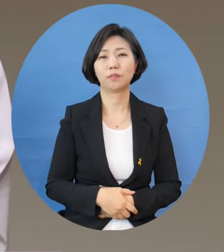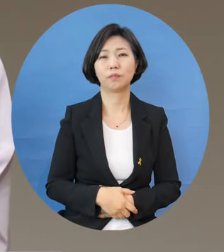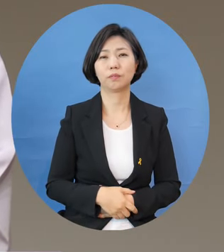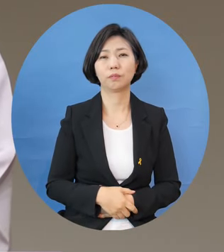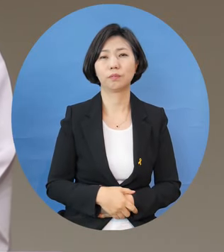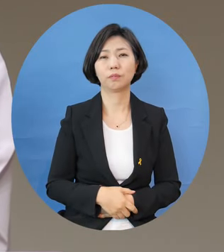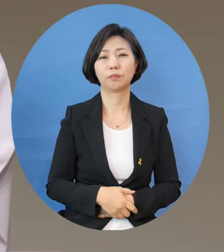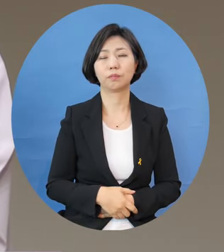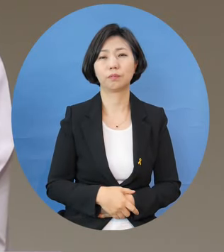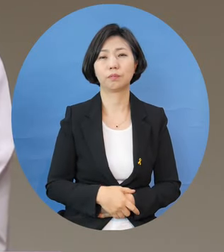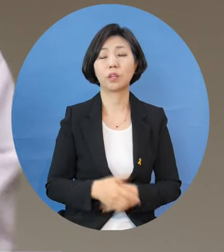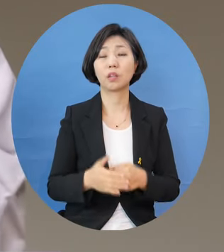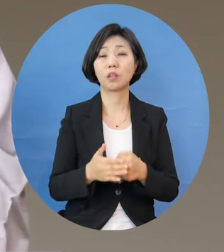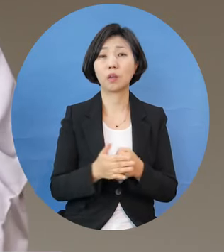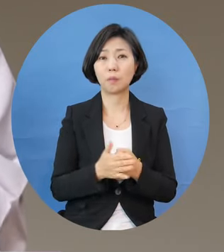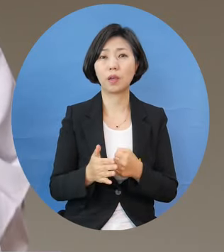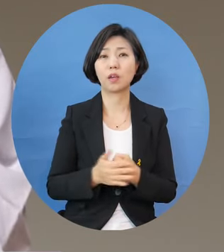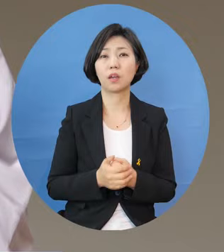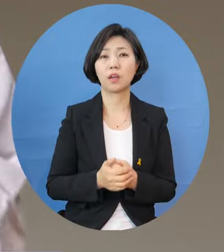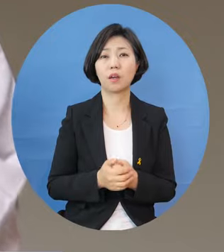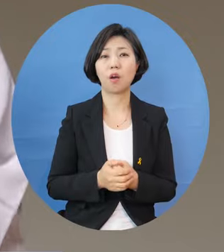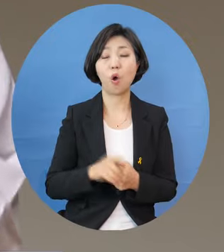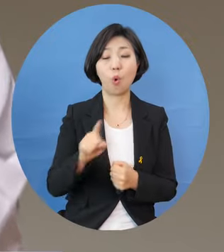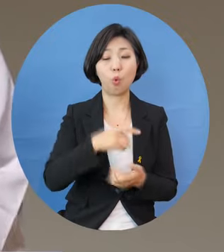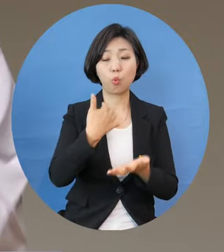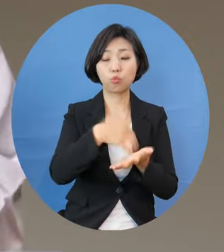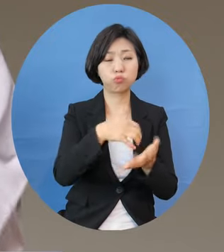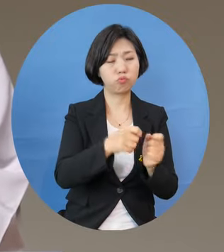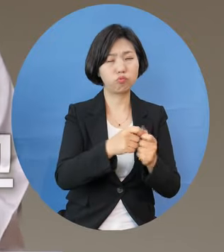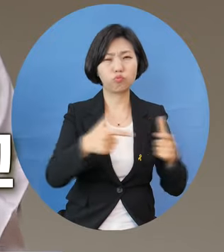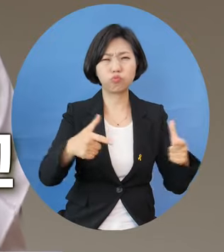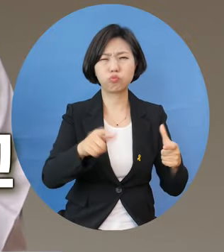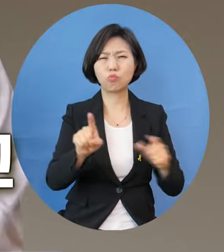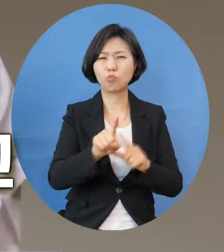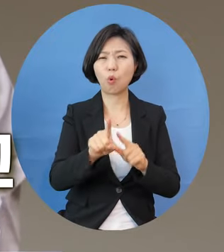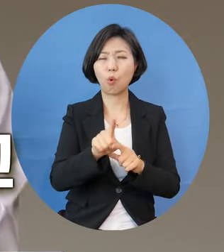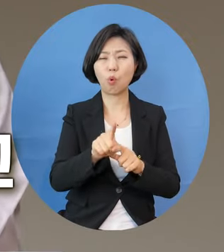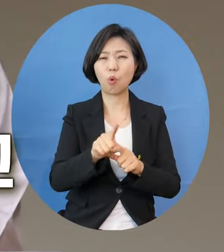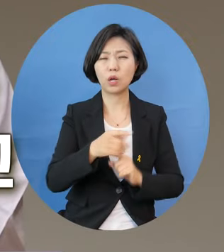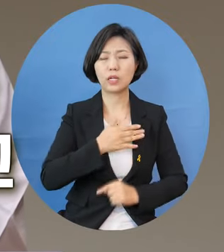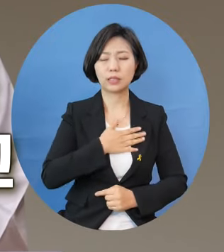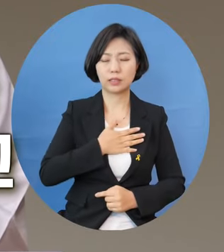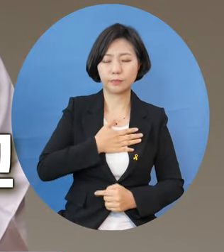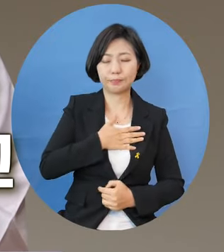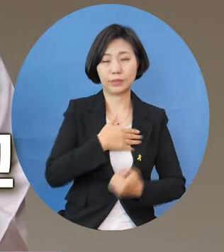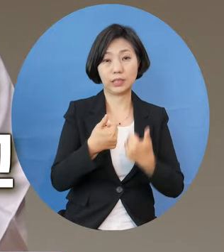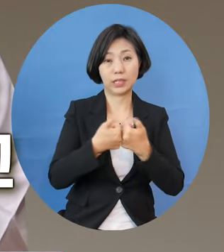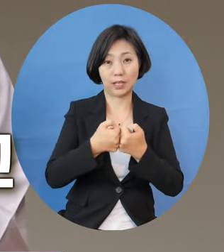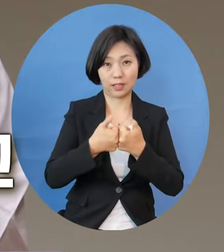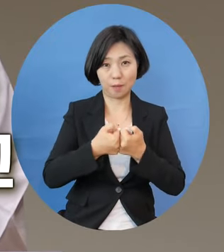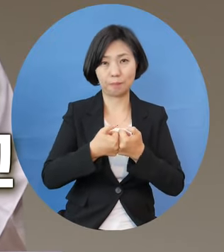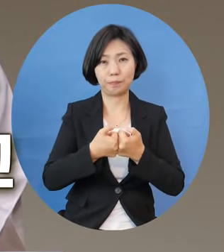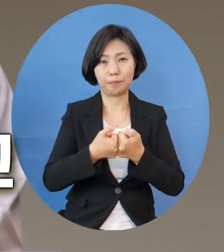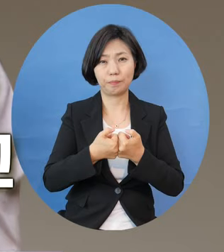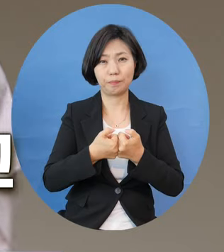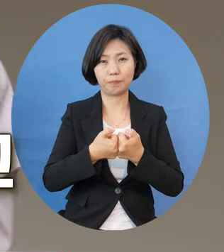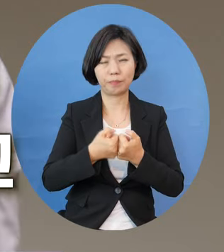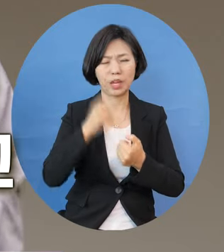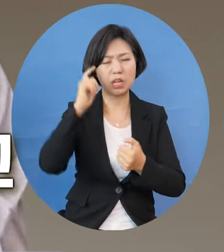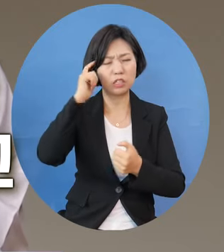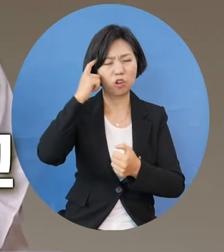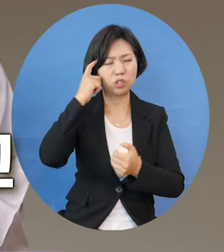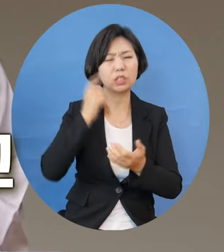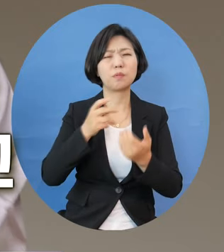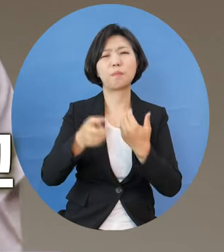그러니까 이제 어떤 게 수요가 늘어나느냐, 심리 상담이라든지 이런